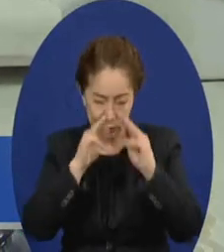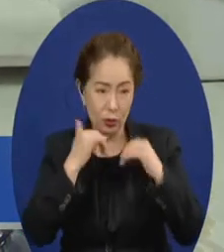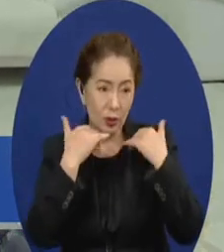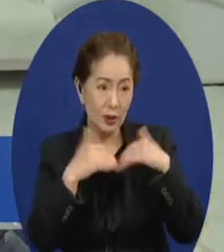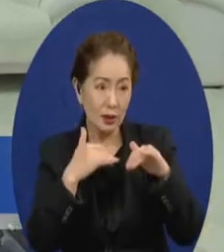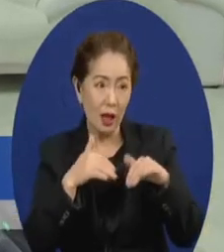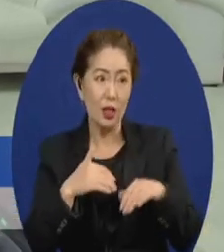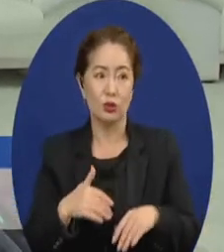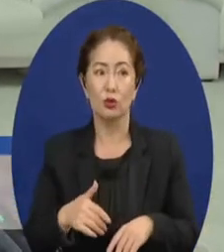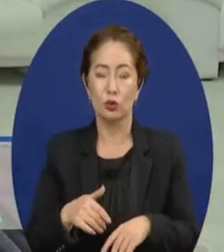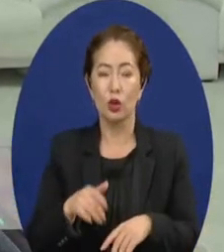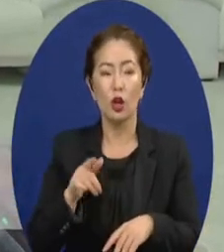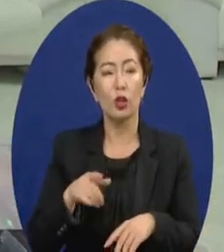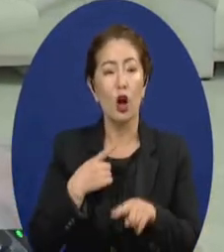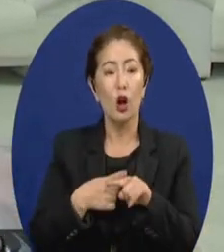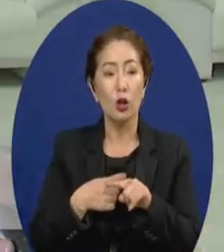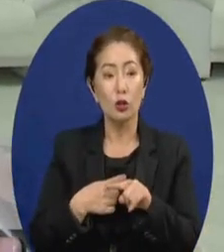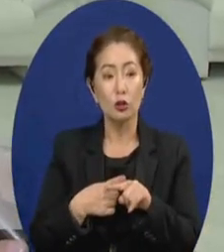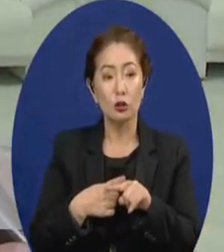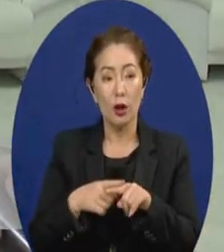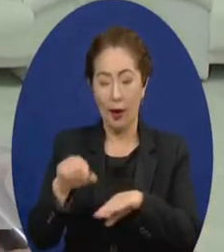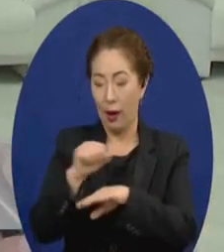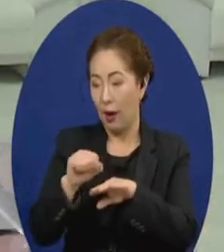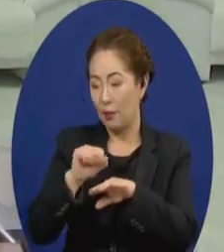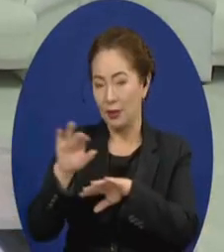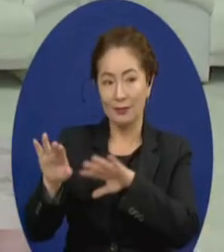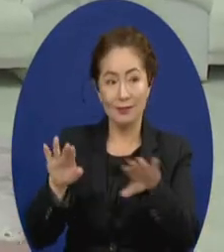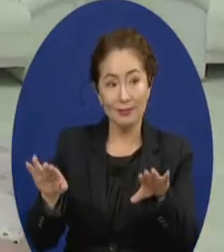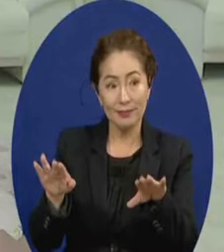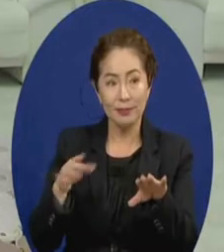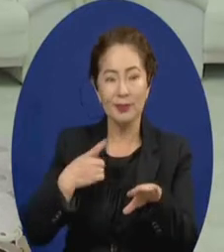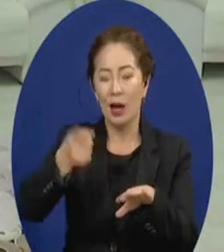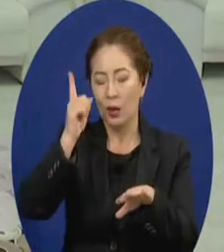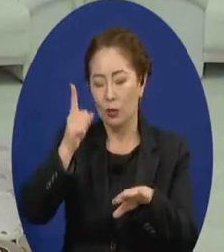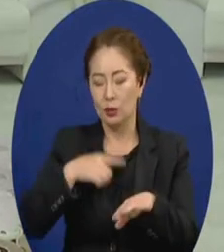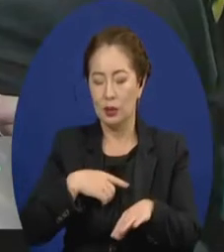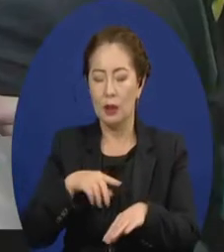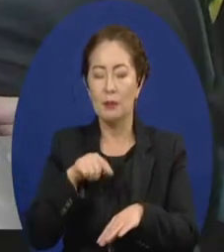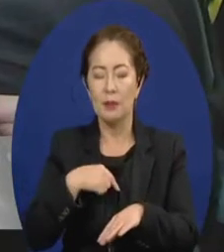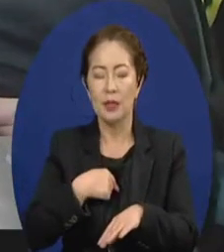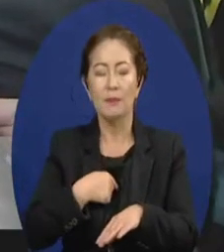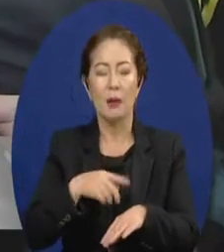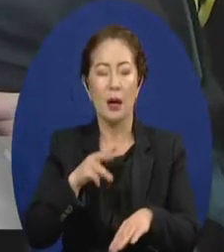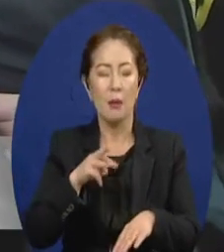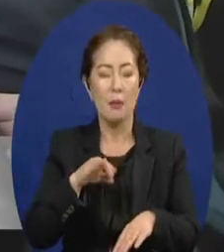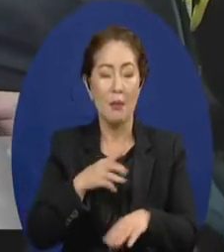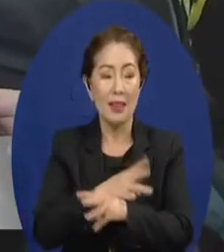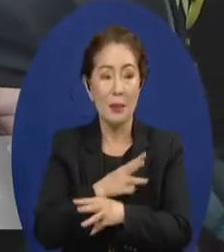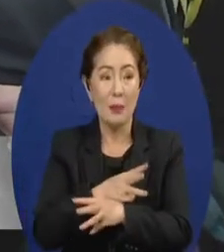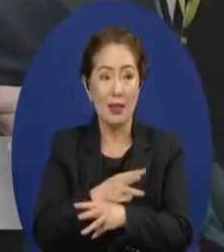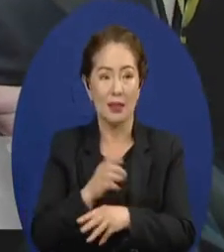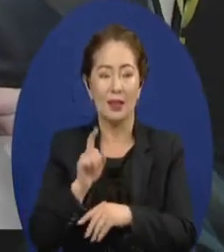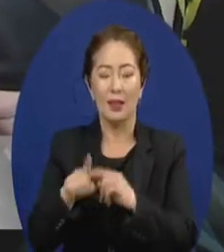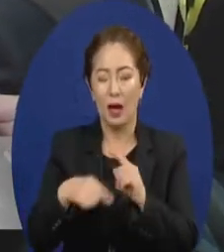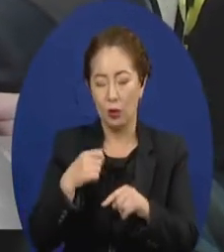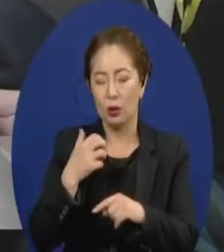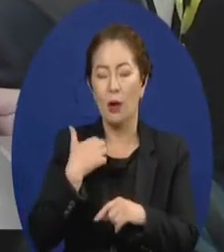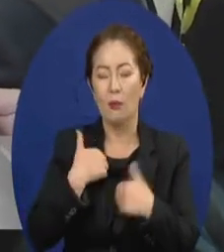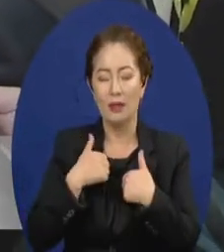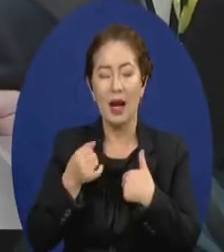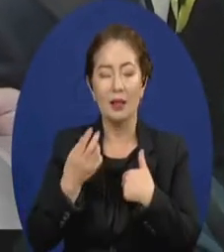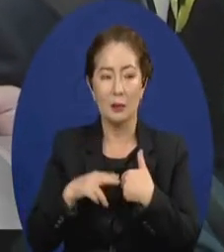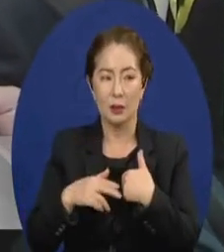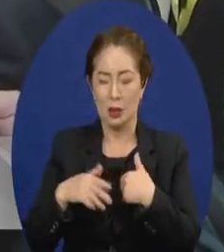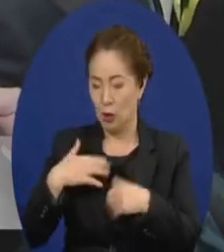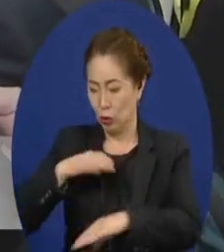олон жил заалаа да. Тэгээ хөдөөгийн аймагуудаас анхудаа математикийн ардын багш болж байна. Манай сургуулийн эрдэмтэн